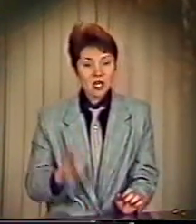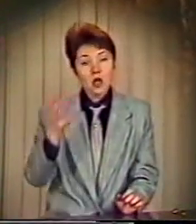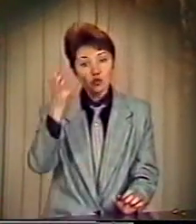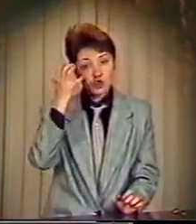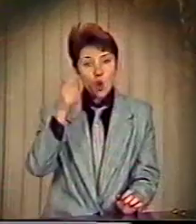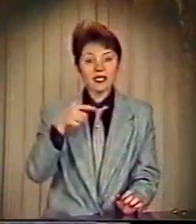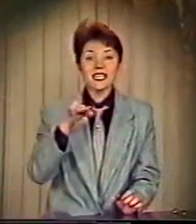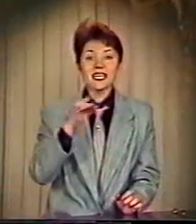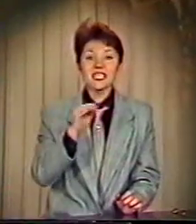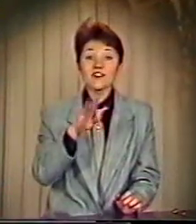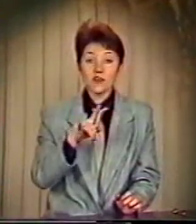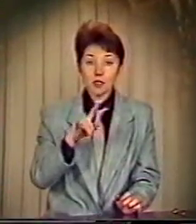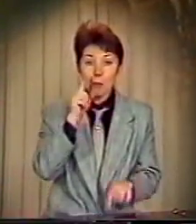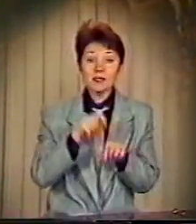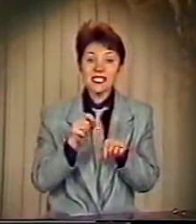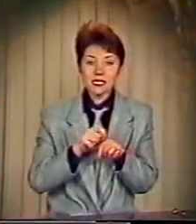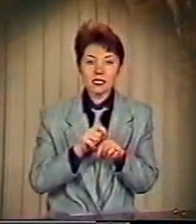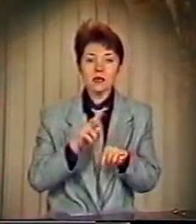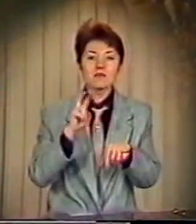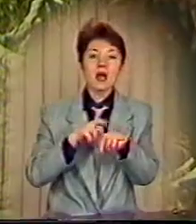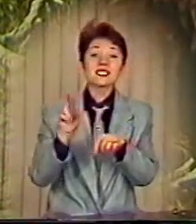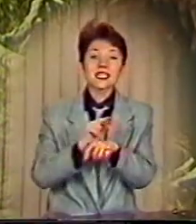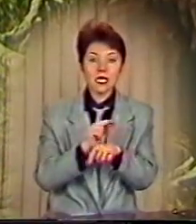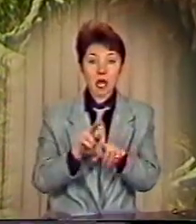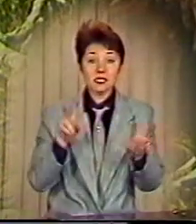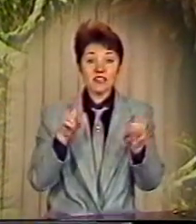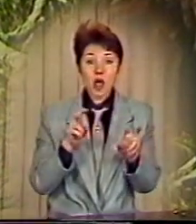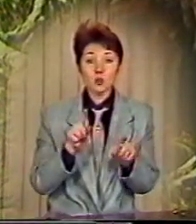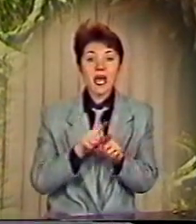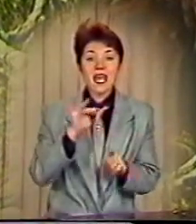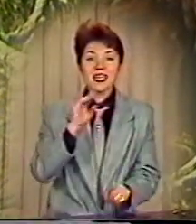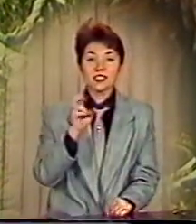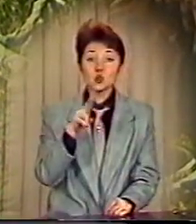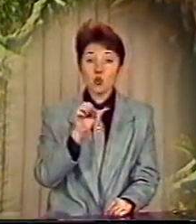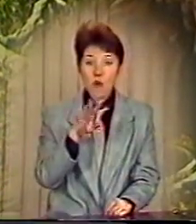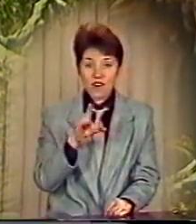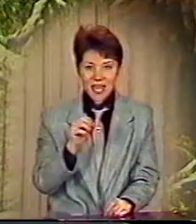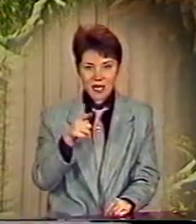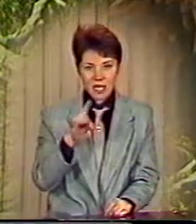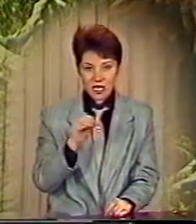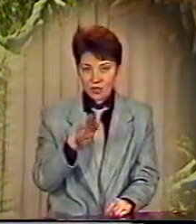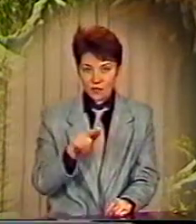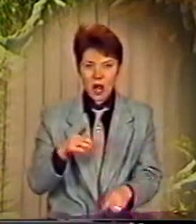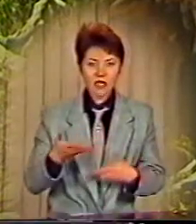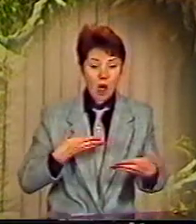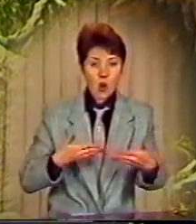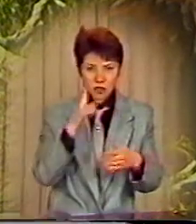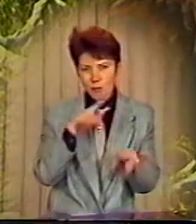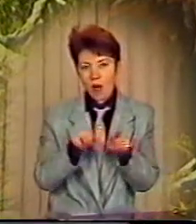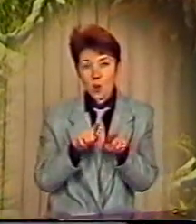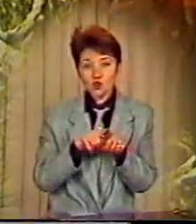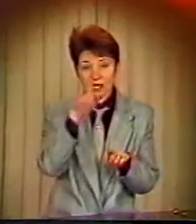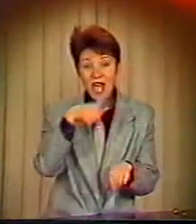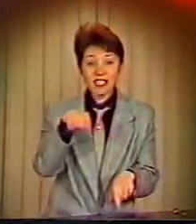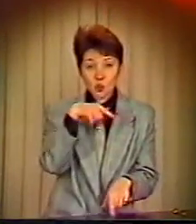Черные грифы – птицы-санитары. Их называют еще индюковые грифы, потому что, когда они ходят, очень похожи на